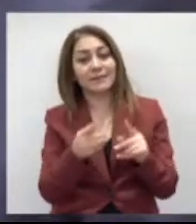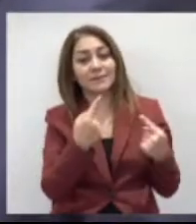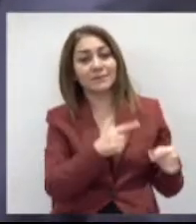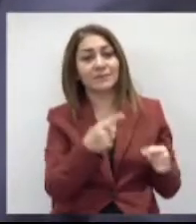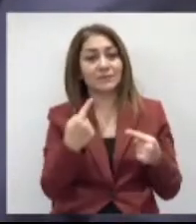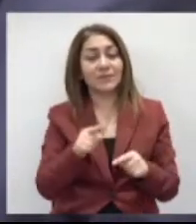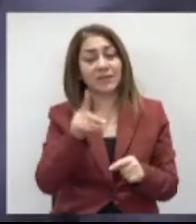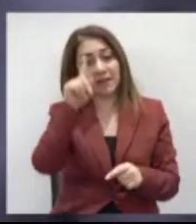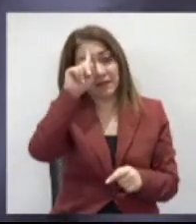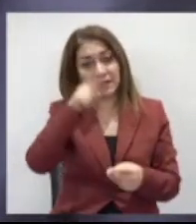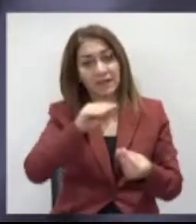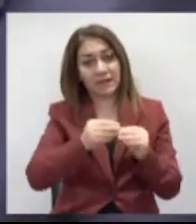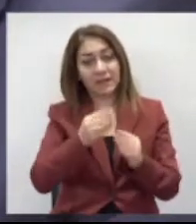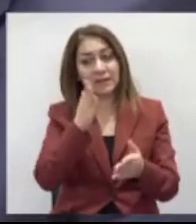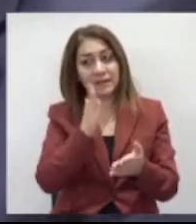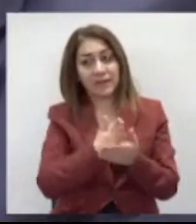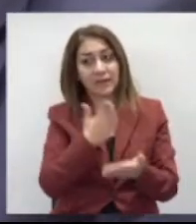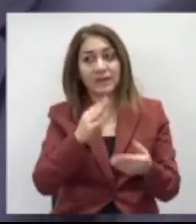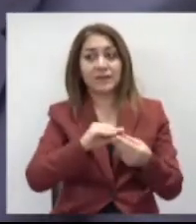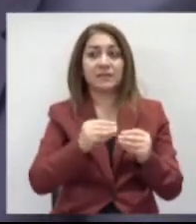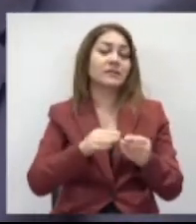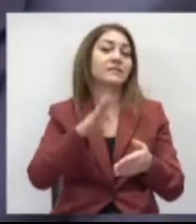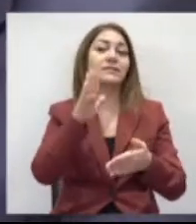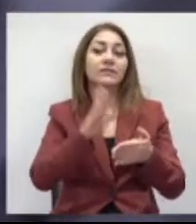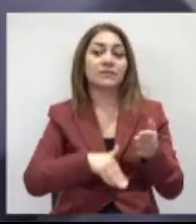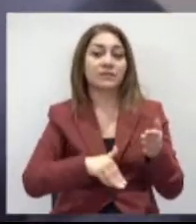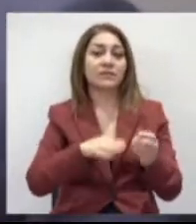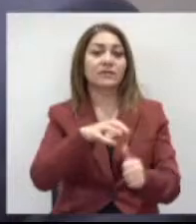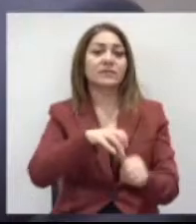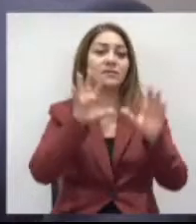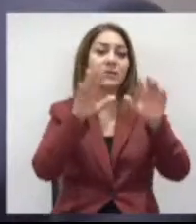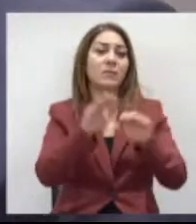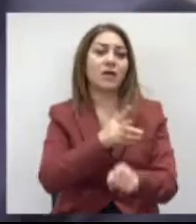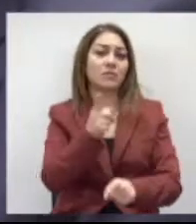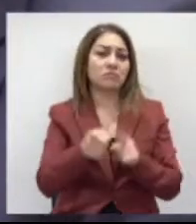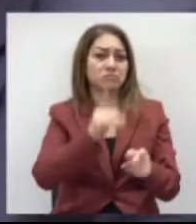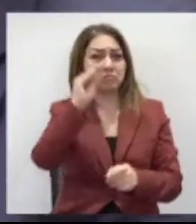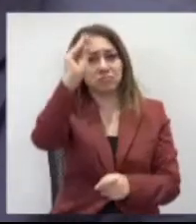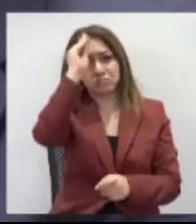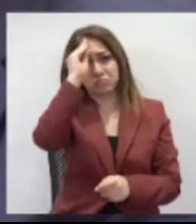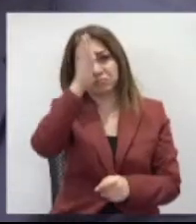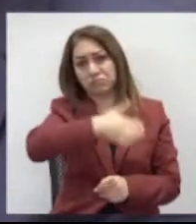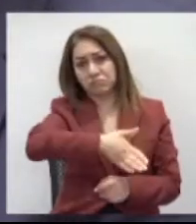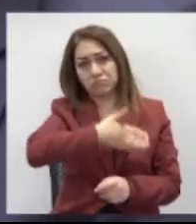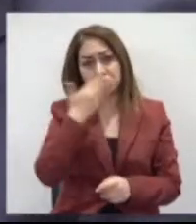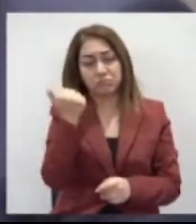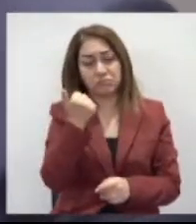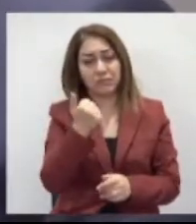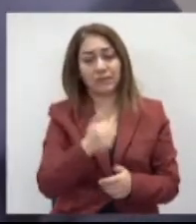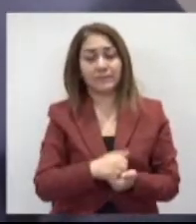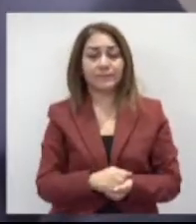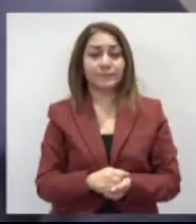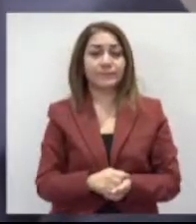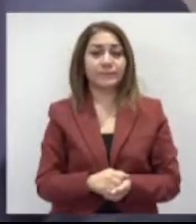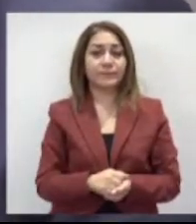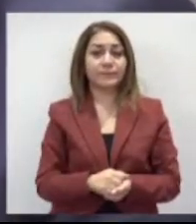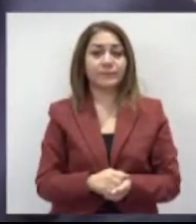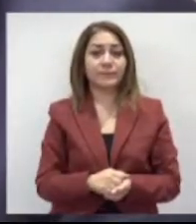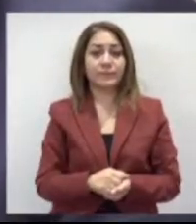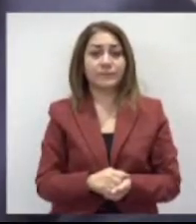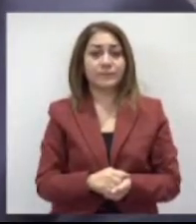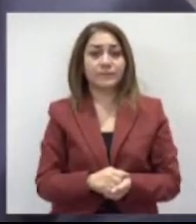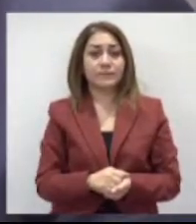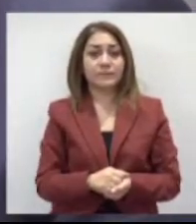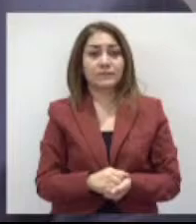կան, եթե խնդիրները չլինեին, այս գործընթացը սահմանադրական բարեփոխումների չէր էլ ձևավորվի։ Եվ հիմա